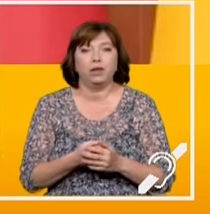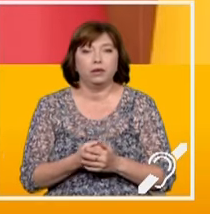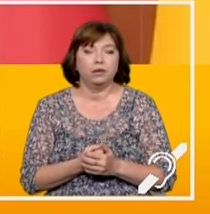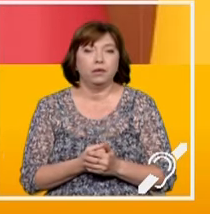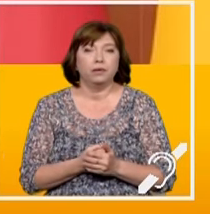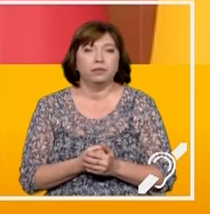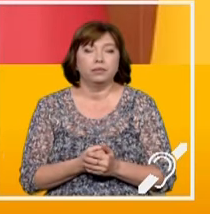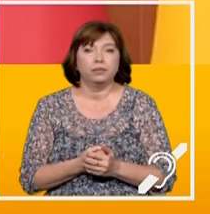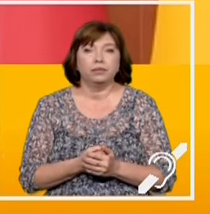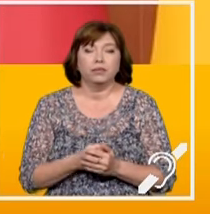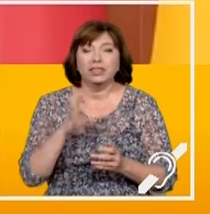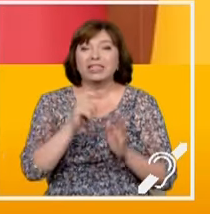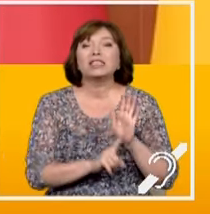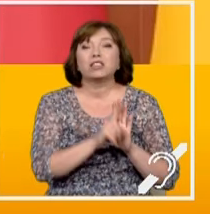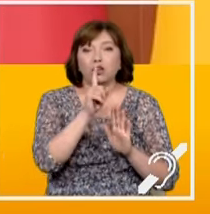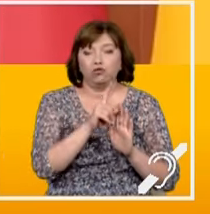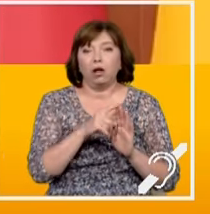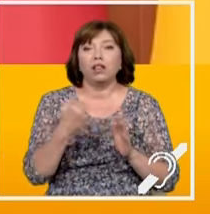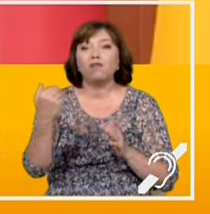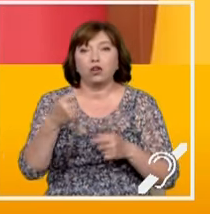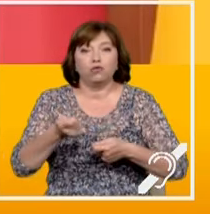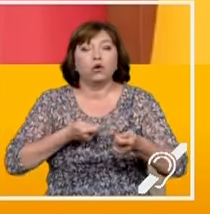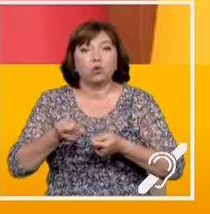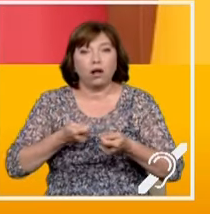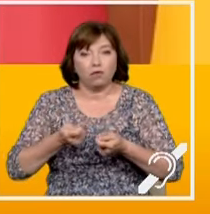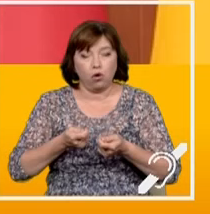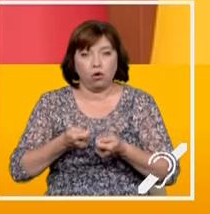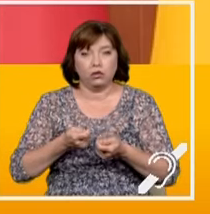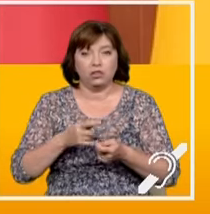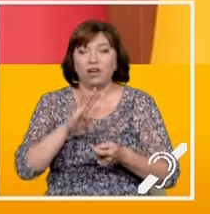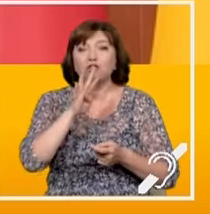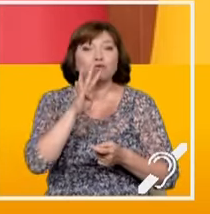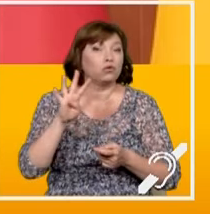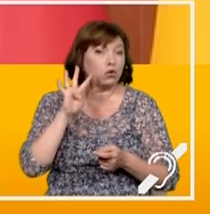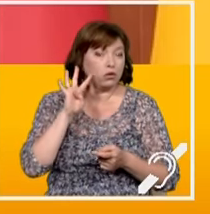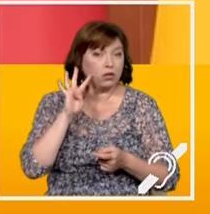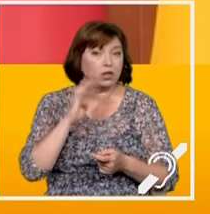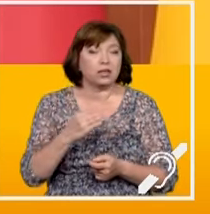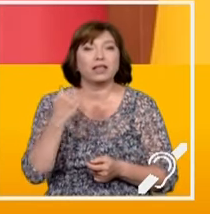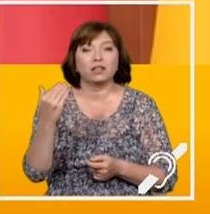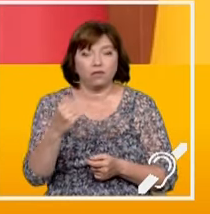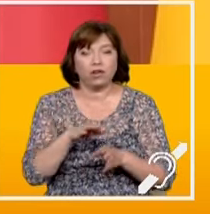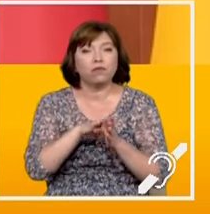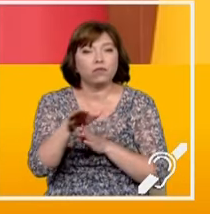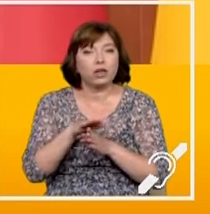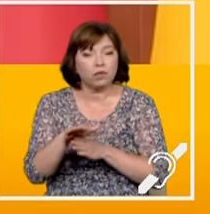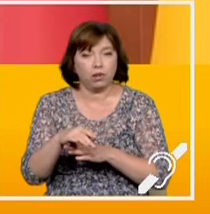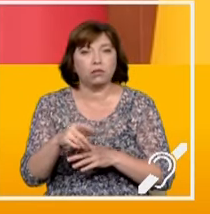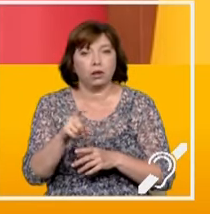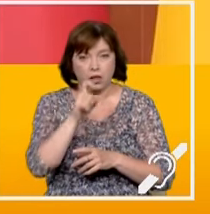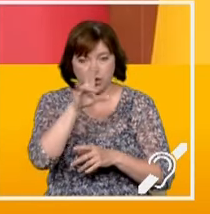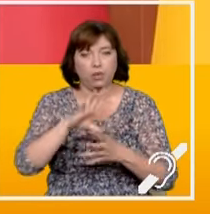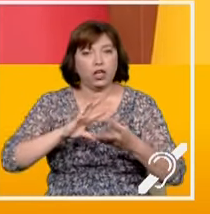străinătate. De la începutul mandatului dumneavoastră, cu 4 ani în urmă, ați realizat